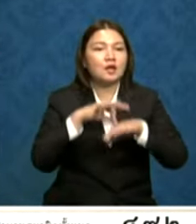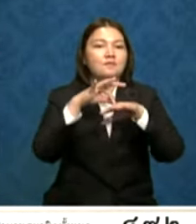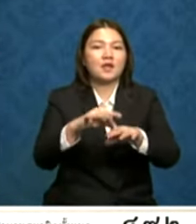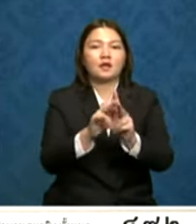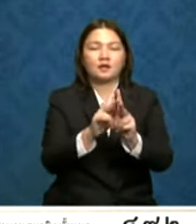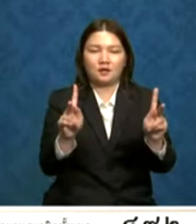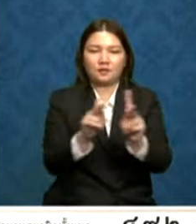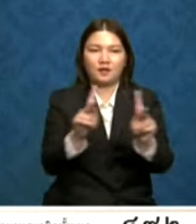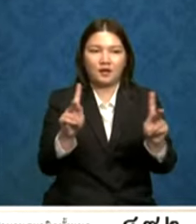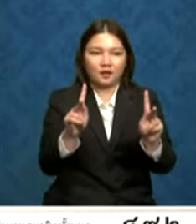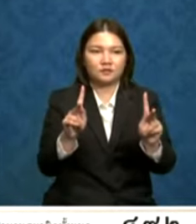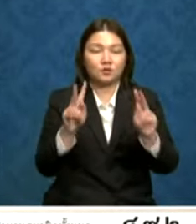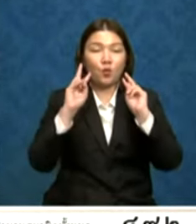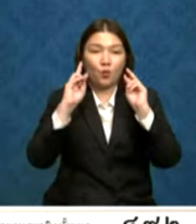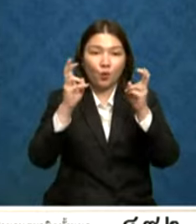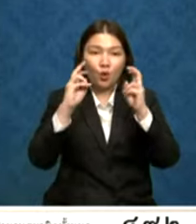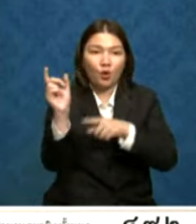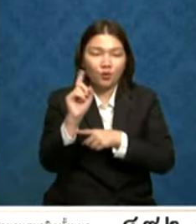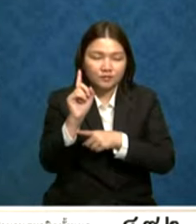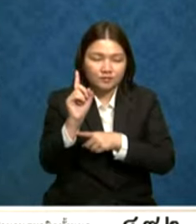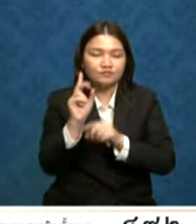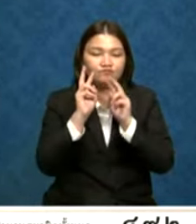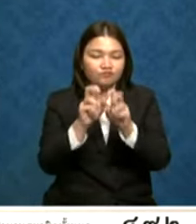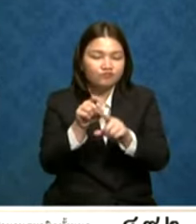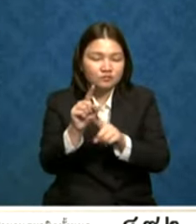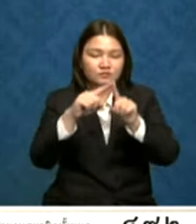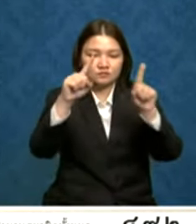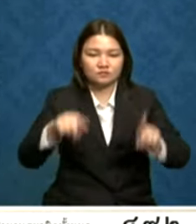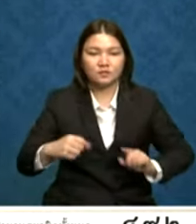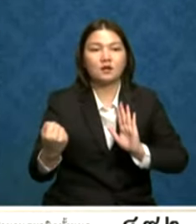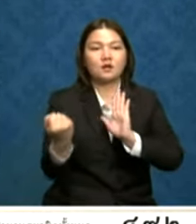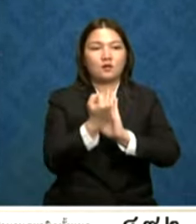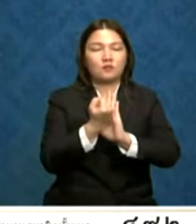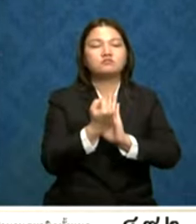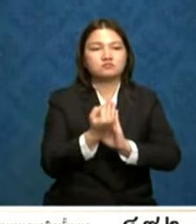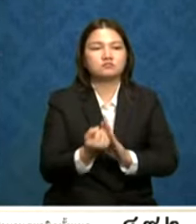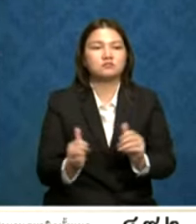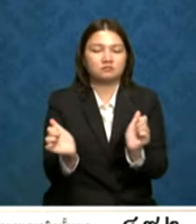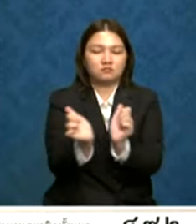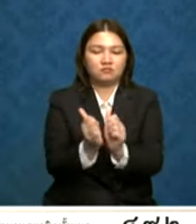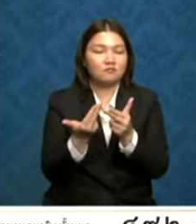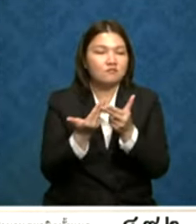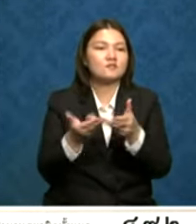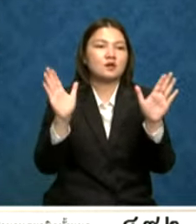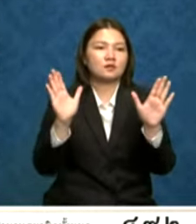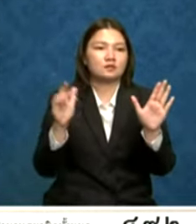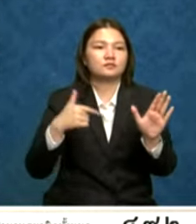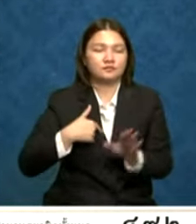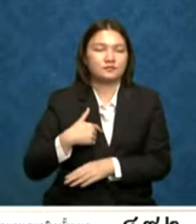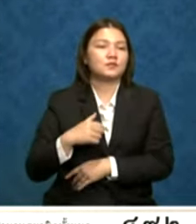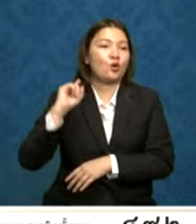วิสามัญพิจารณาศึกษาแนวทางการตราพระบัญญัตินิรโทษกรรมซึ่งนางสาว